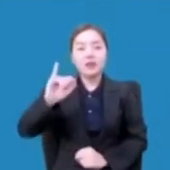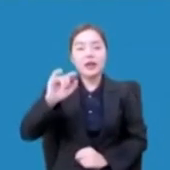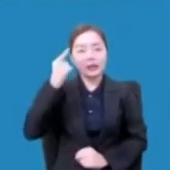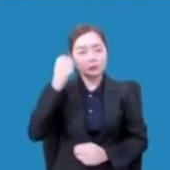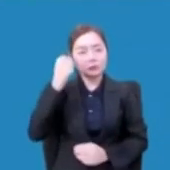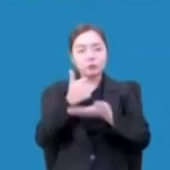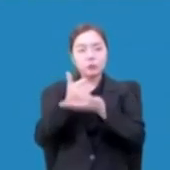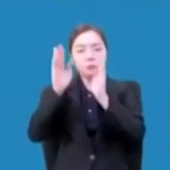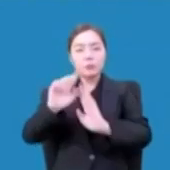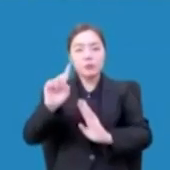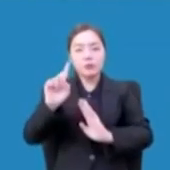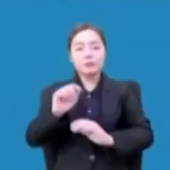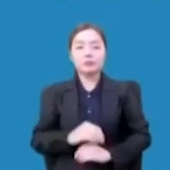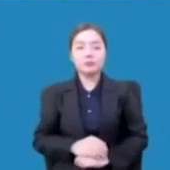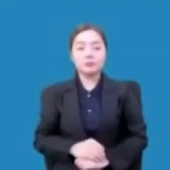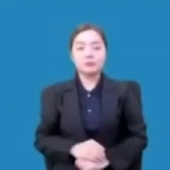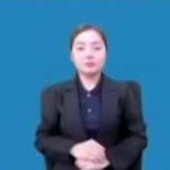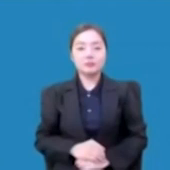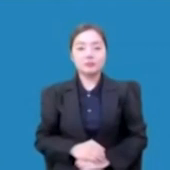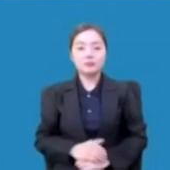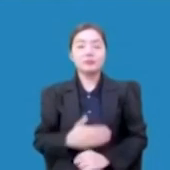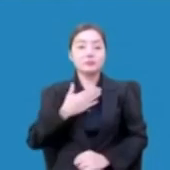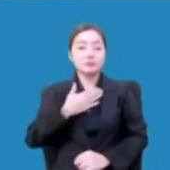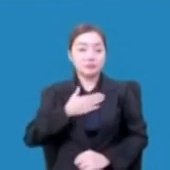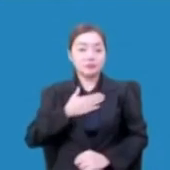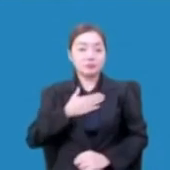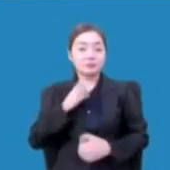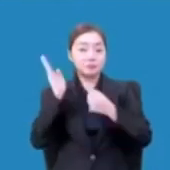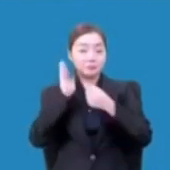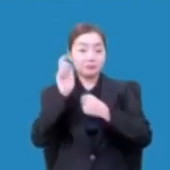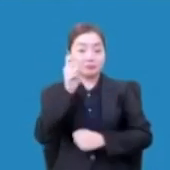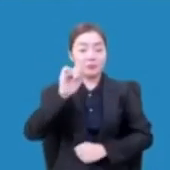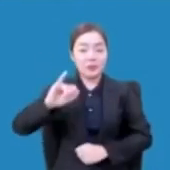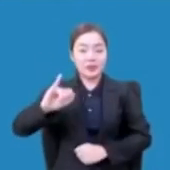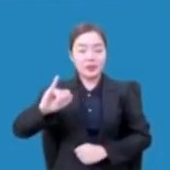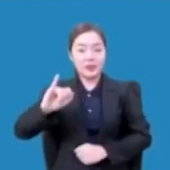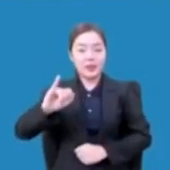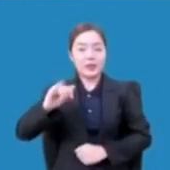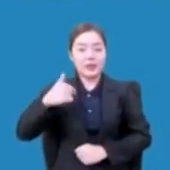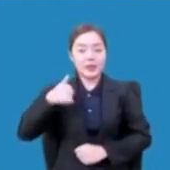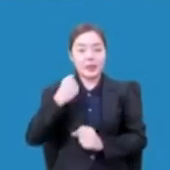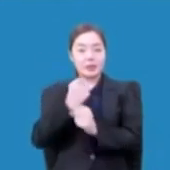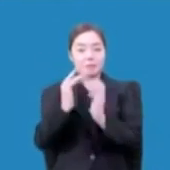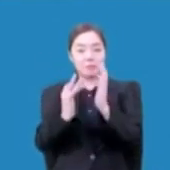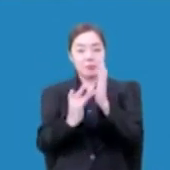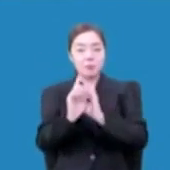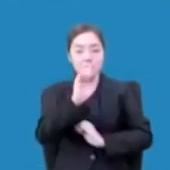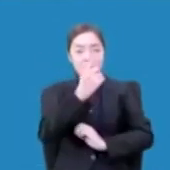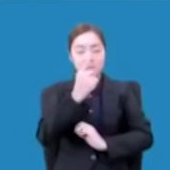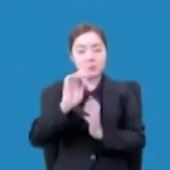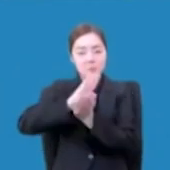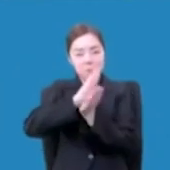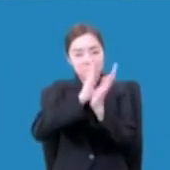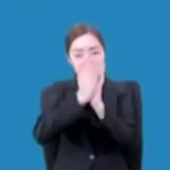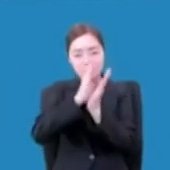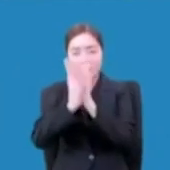างครับ สุริชัย AI กำลังจะปฏิวัติโลกของข่าวสารครั้งประวัติศาสตร์ไงครับ